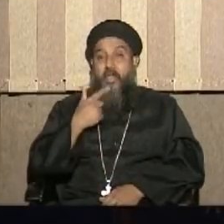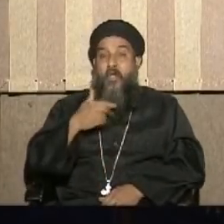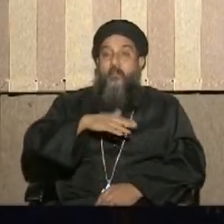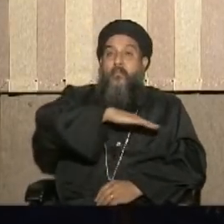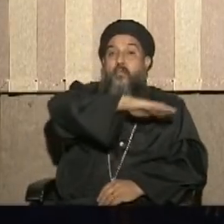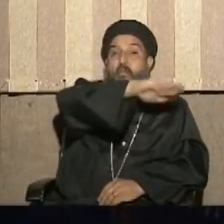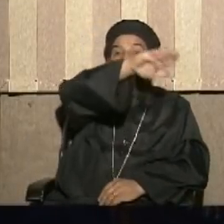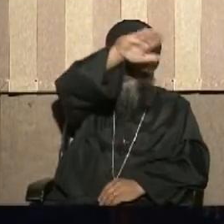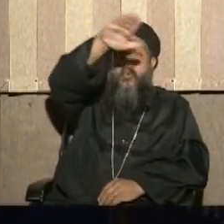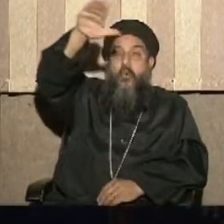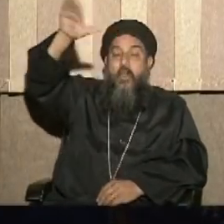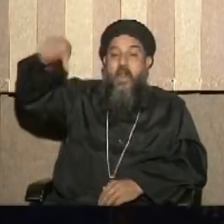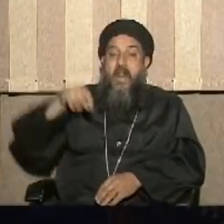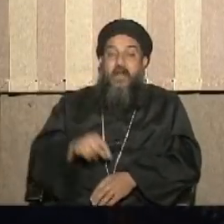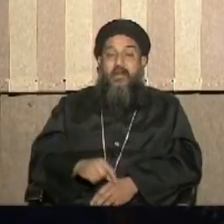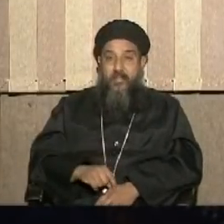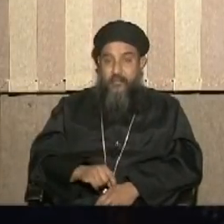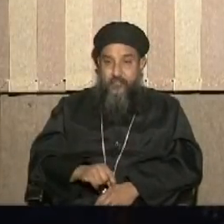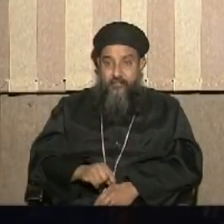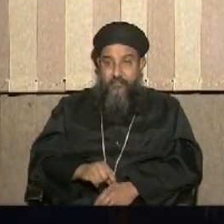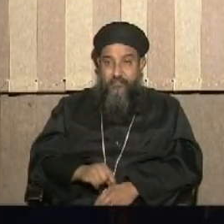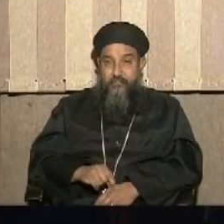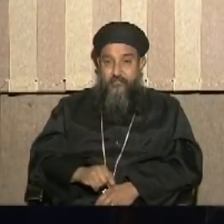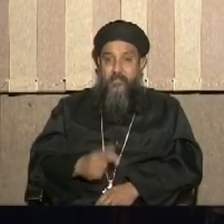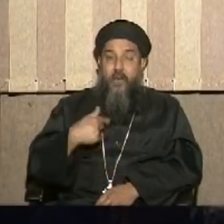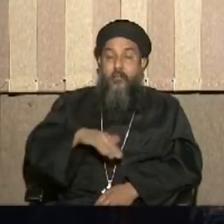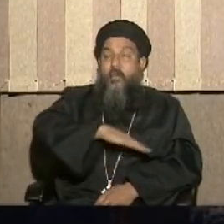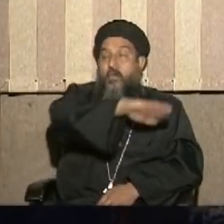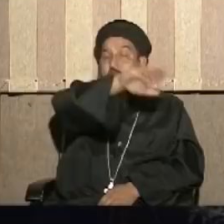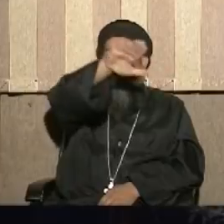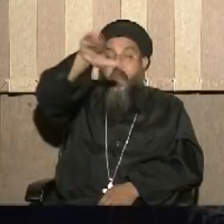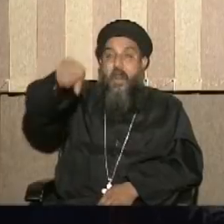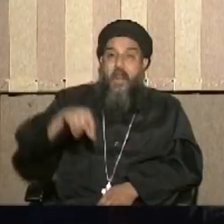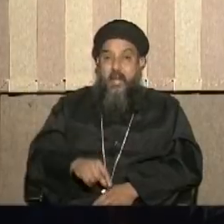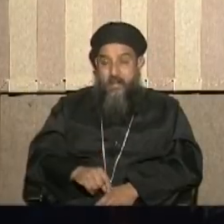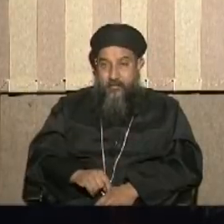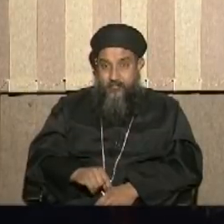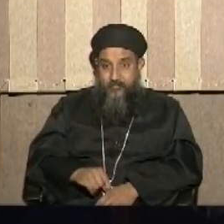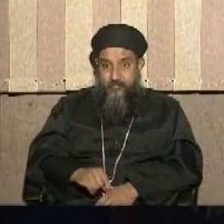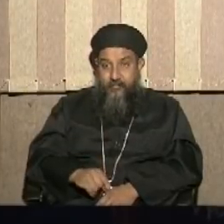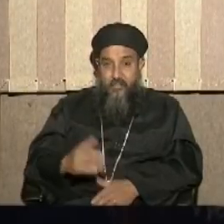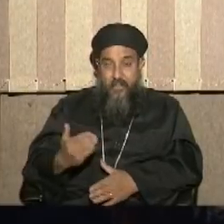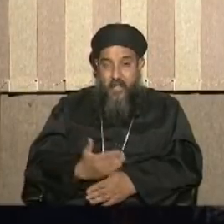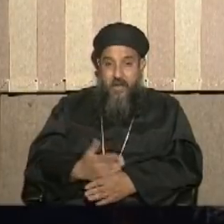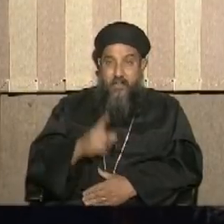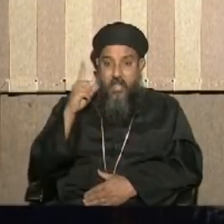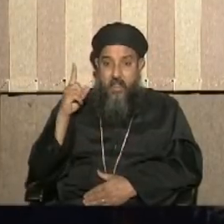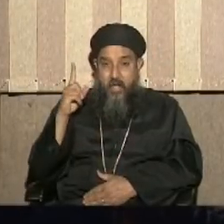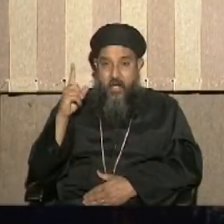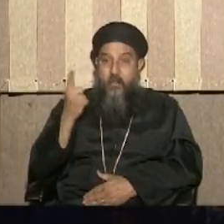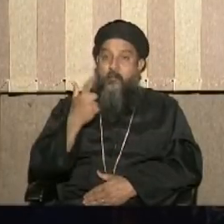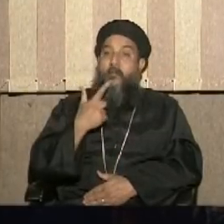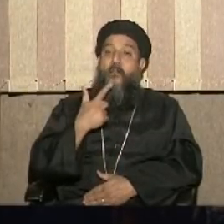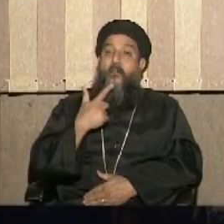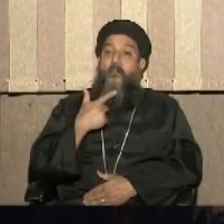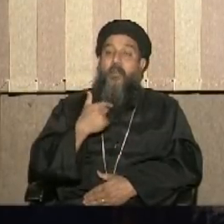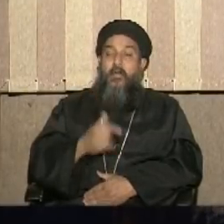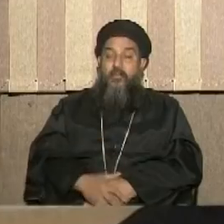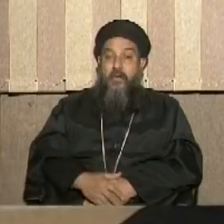حبوا كل الناس، كل الناس، لأن الله